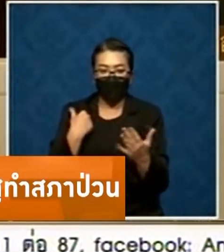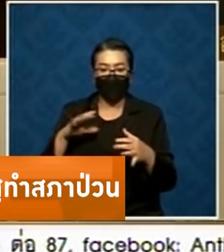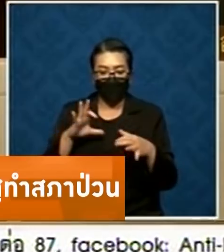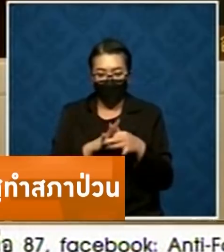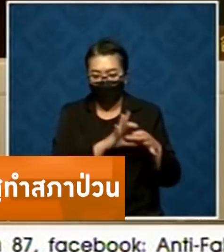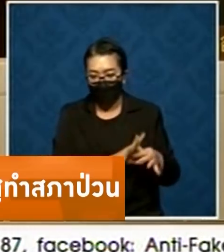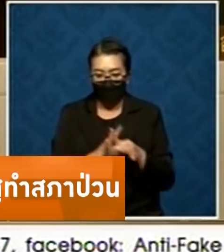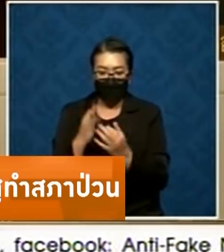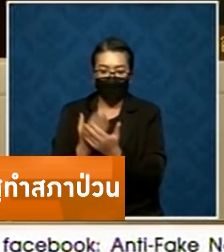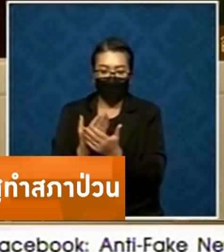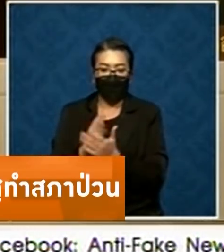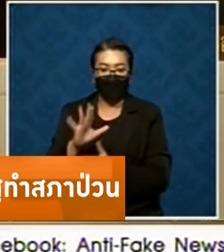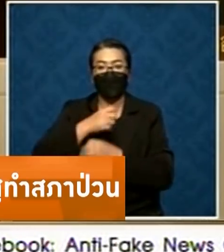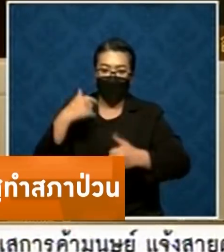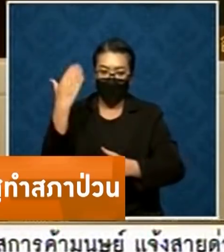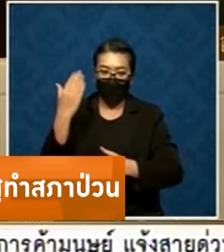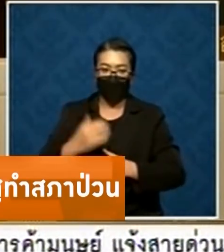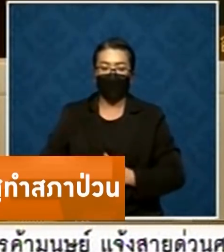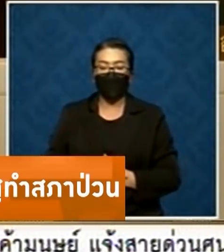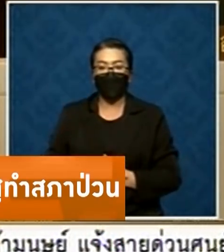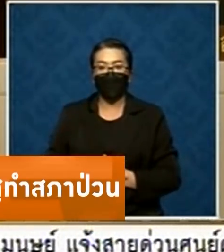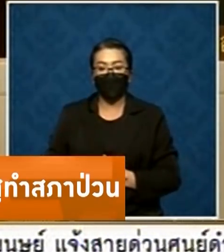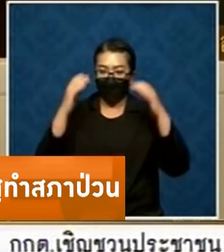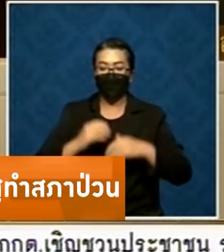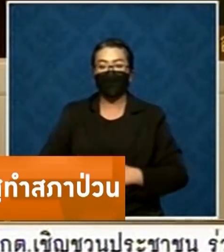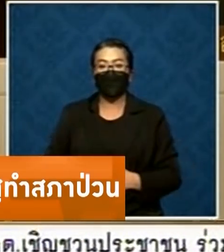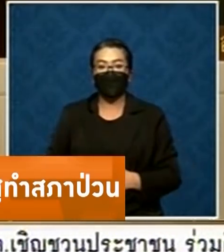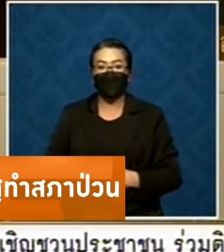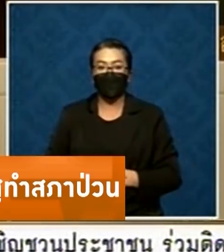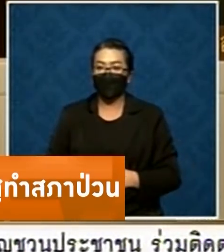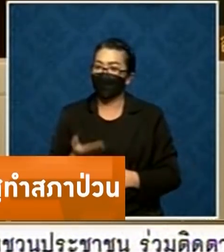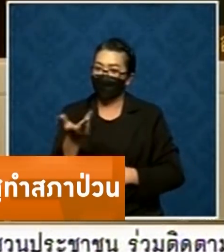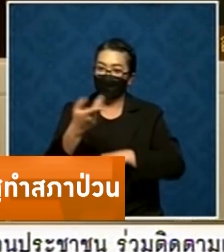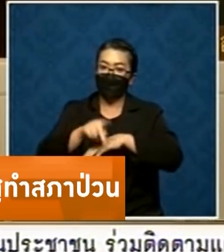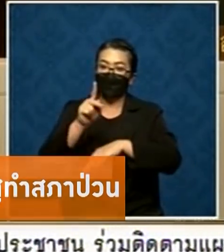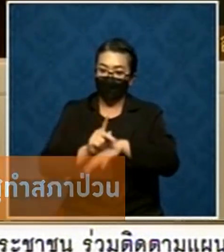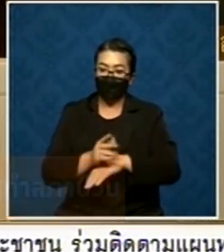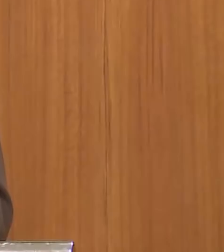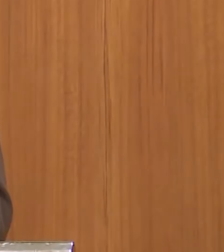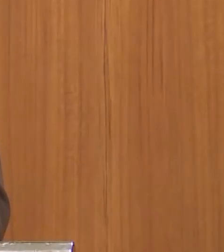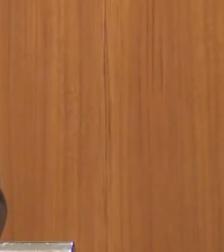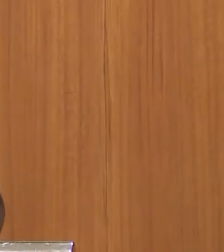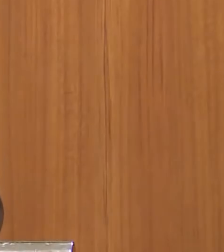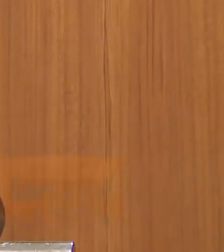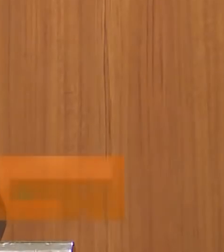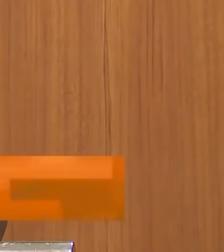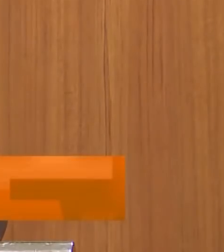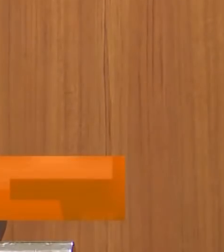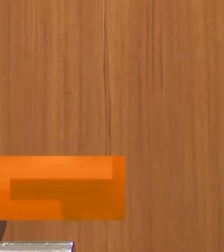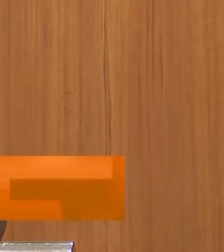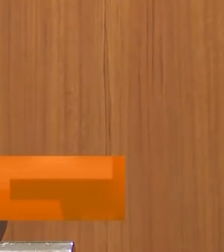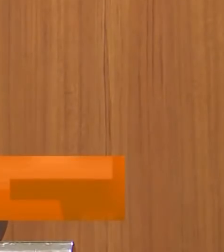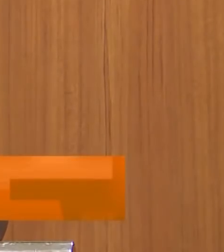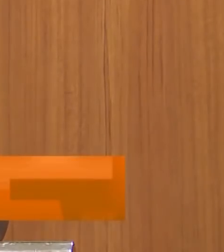ชาติซึ่งดิฉันก็อยากจะให้เข้าในวันนี้นะคะเท่ากับกบให้ท่านประธานทำแบบนี้กับทุกเรื่องด้วยนะคะรองหัวหน้าพรรค